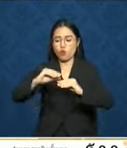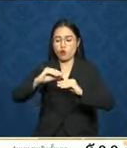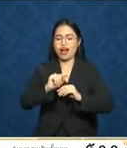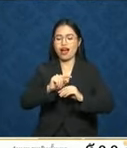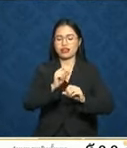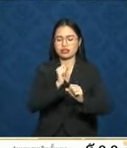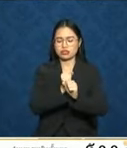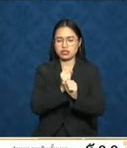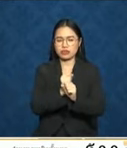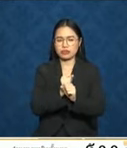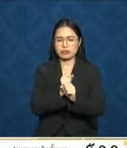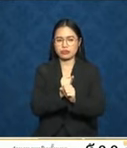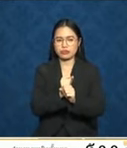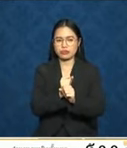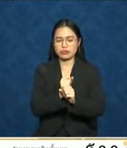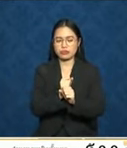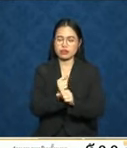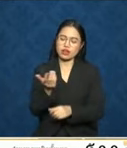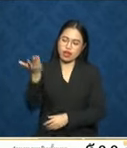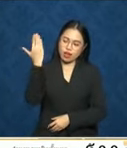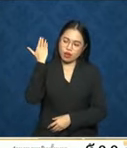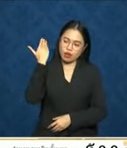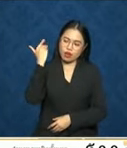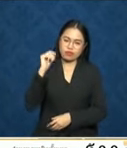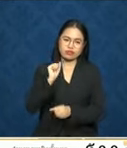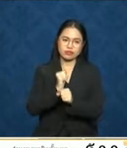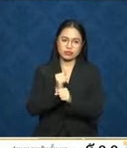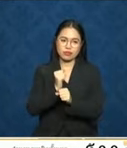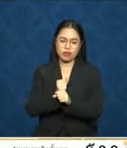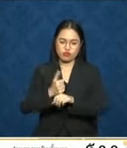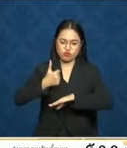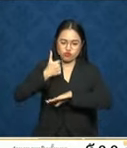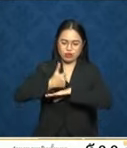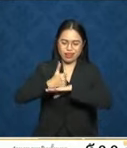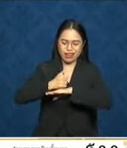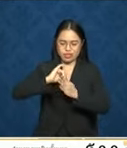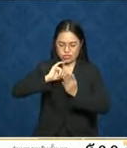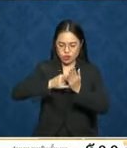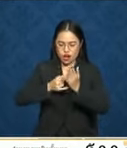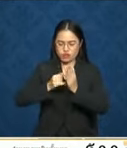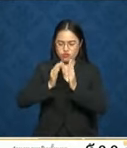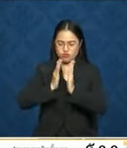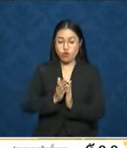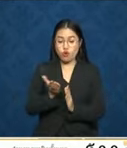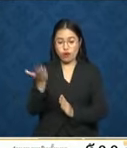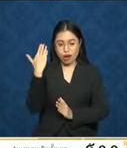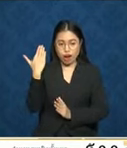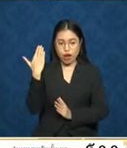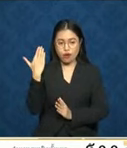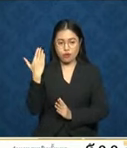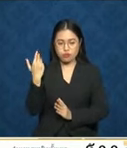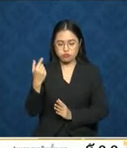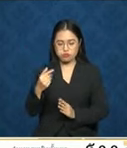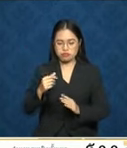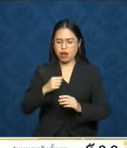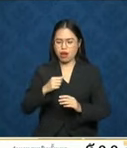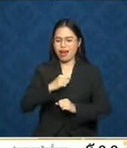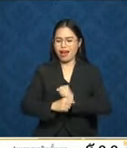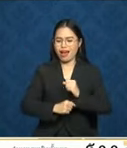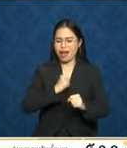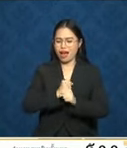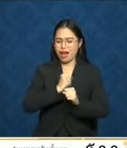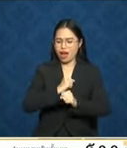ที่จังหวัดแล้วสมัยท่านผู้ว่าก่อนๆนะครับท่านกระจนศักดิ์เจริญโสภาท่านก็ได้หมดวาระไปแล้ว